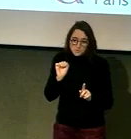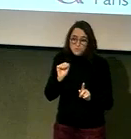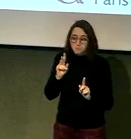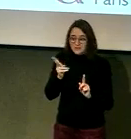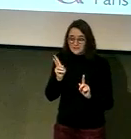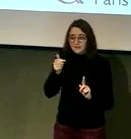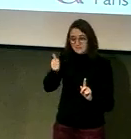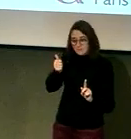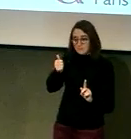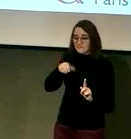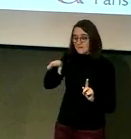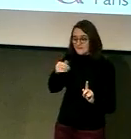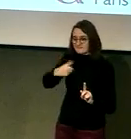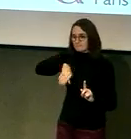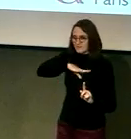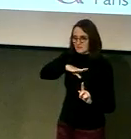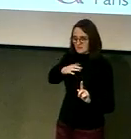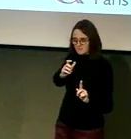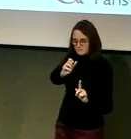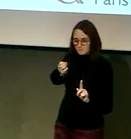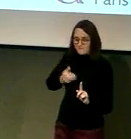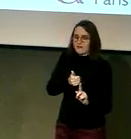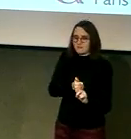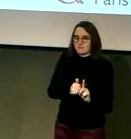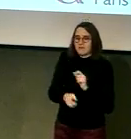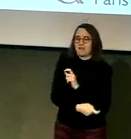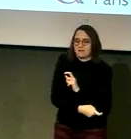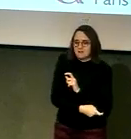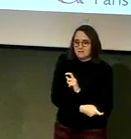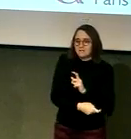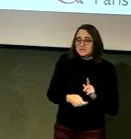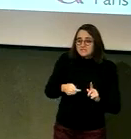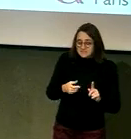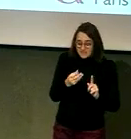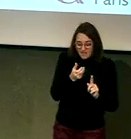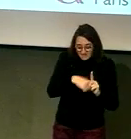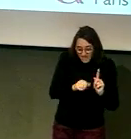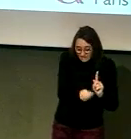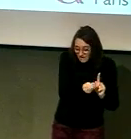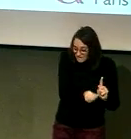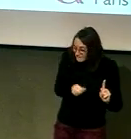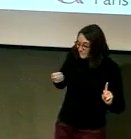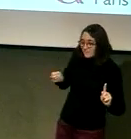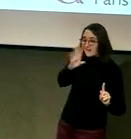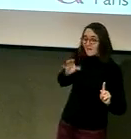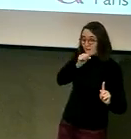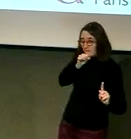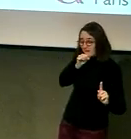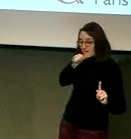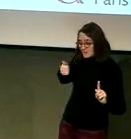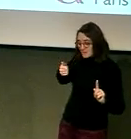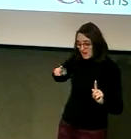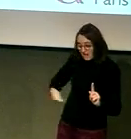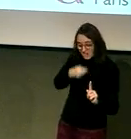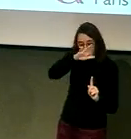cette situation. Et que si on replace l'enfant auprès de cette grand-mère qui n'a pas su élever sa